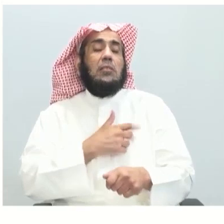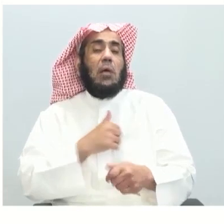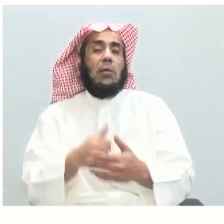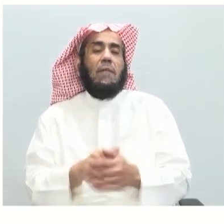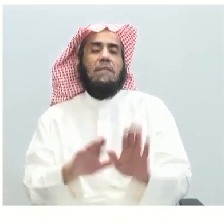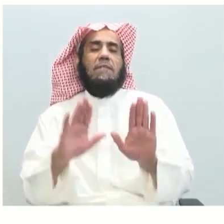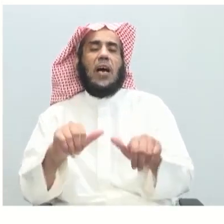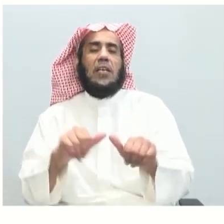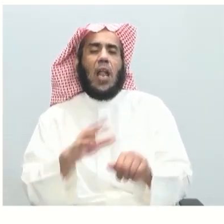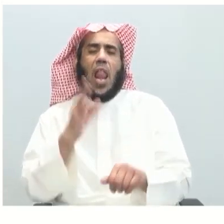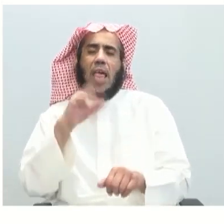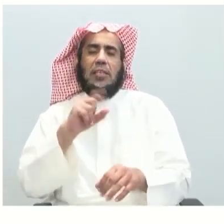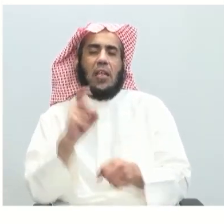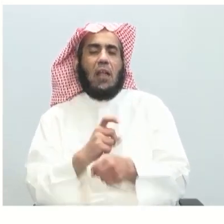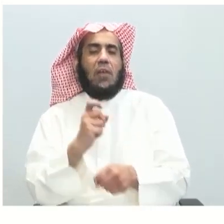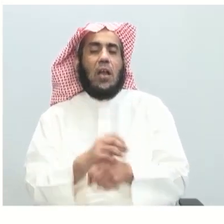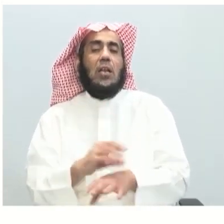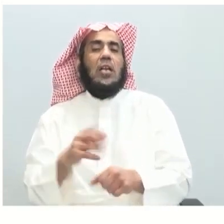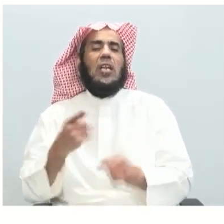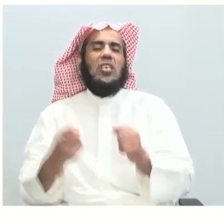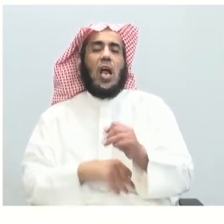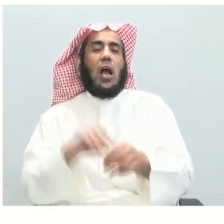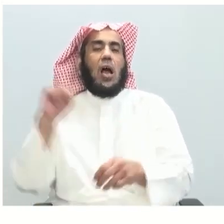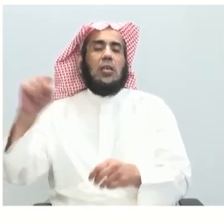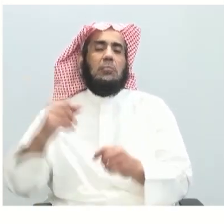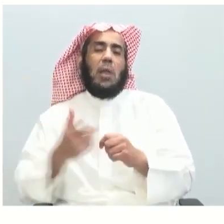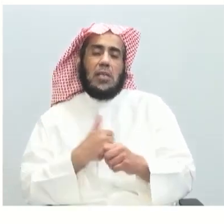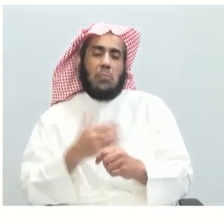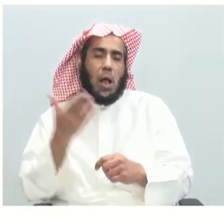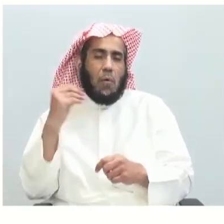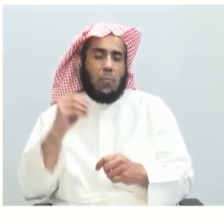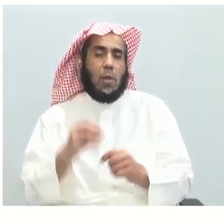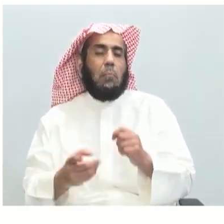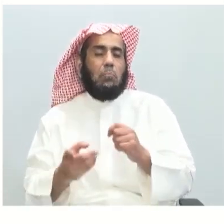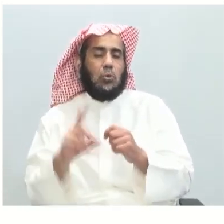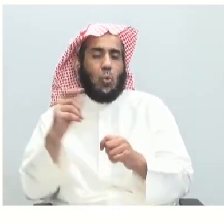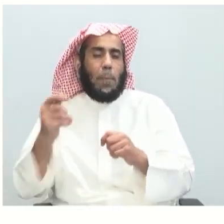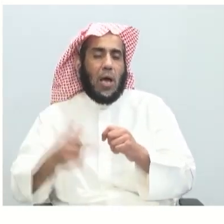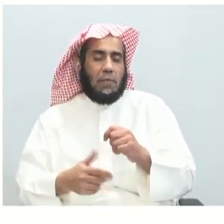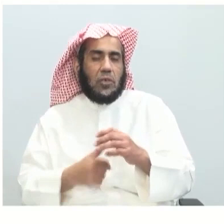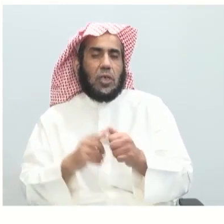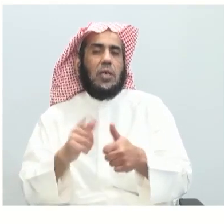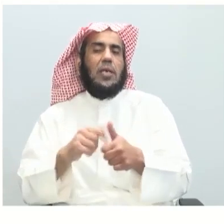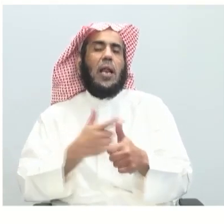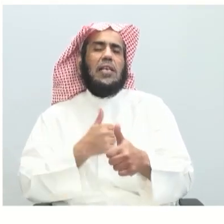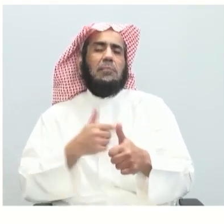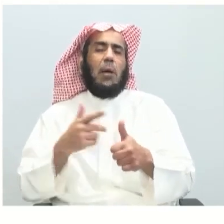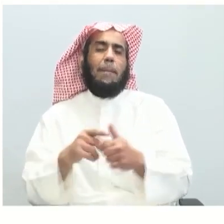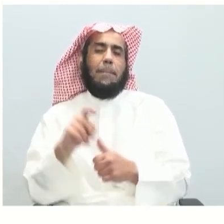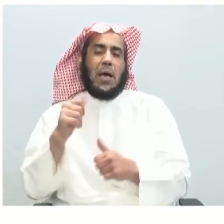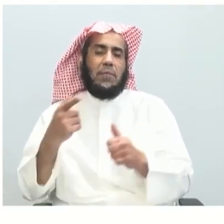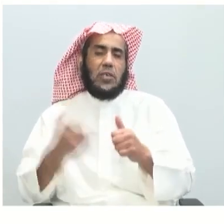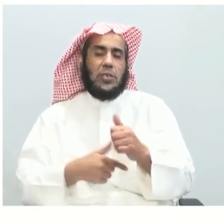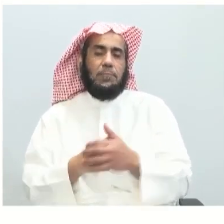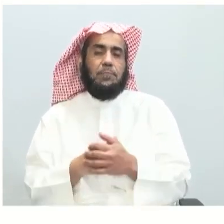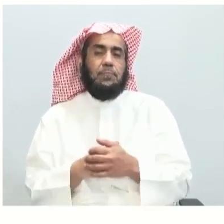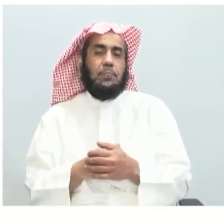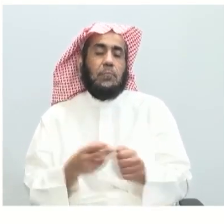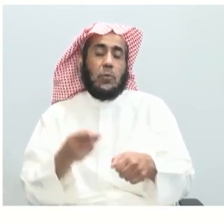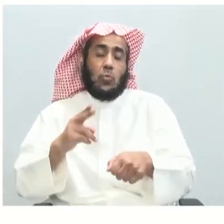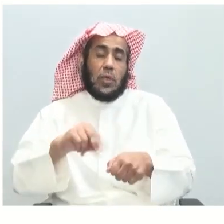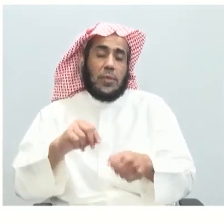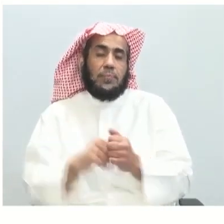فقط طبعا ليست الافعال النجار فقط خاص بالاسماء كما عرفت مجرور بحرف الجر بدايه الاسماء مجروره بحرف الجر